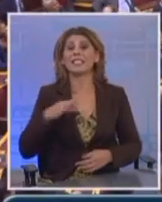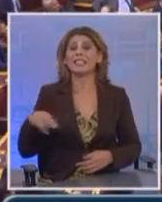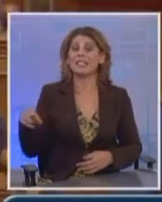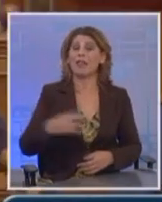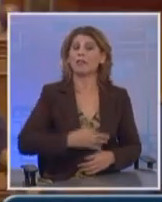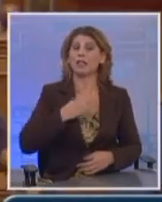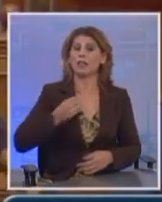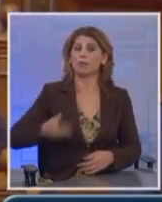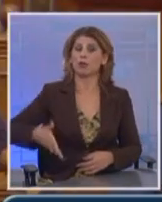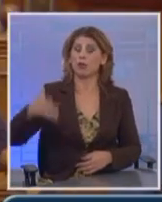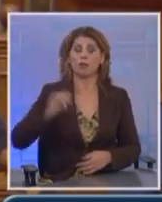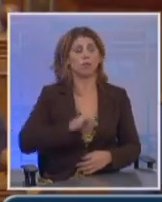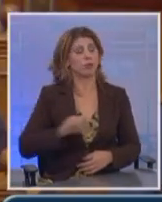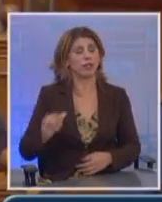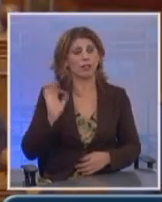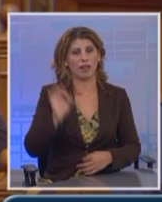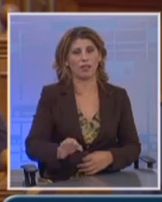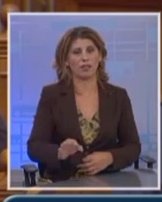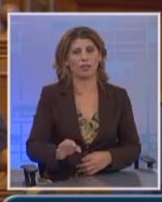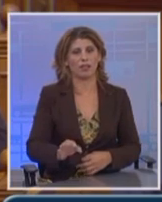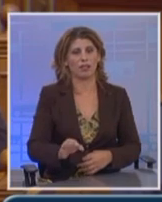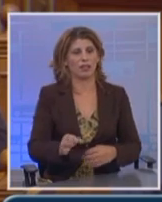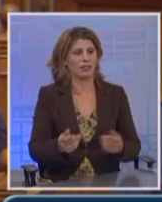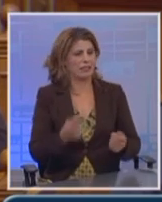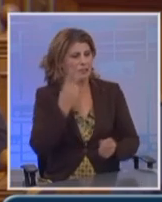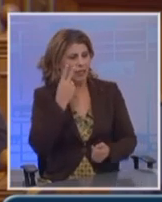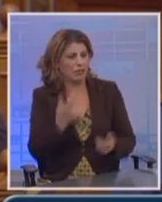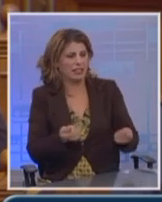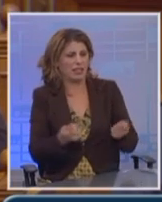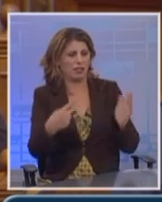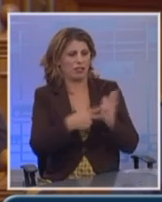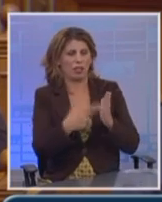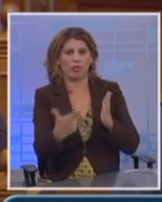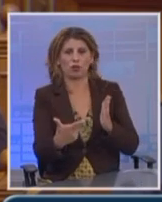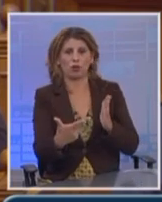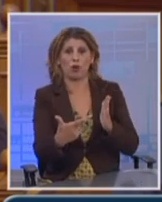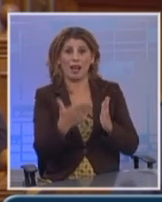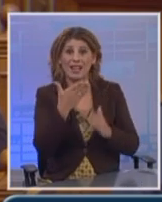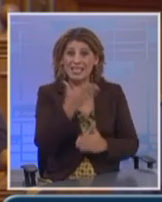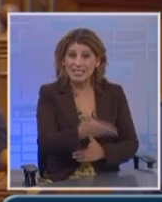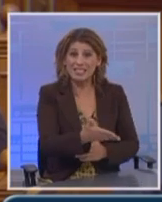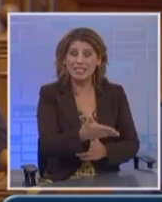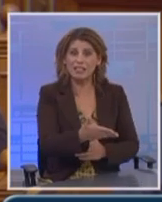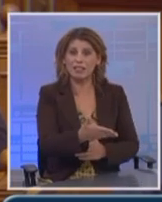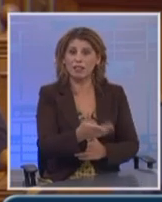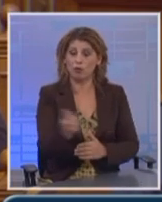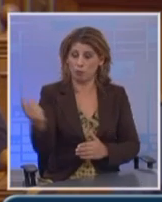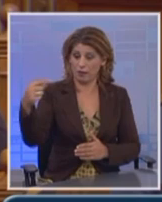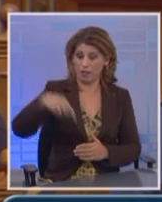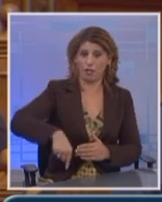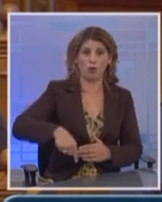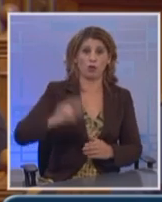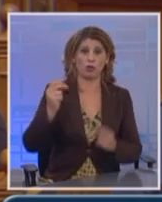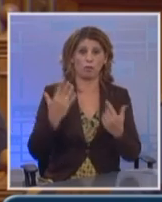κύριε Μητσοτάκη, δεν θα έφτανα ποτέ στο σημείο να ασχοληθώ με το τι κάνετε το 2008. Αν εσείς δεν ήσταν αυτός που ερχόσταν εδώ στη